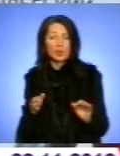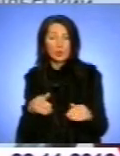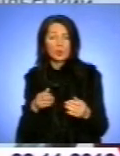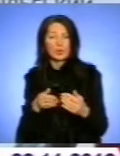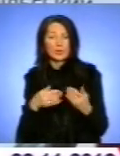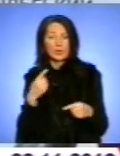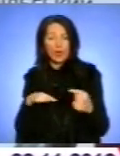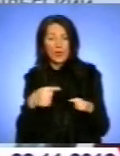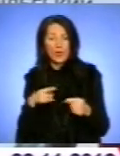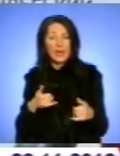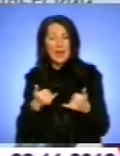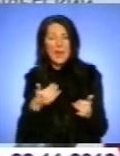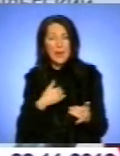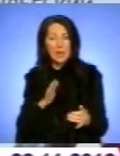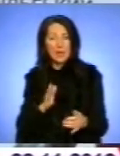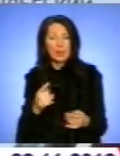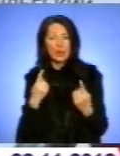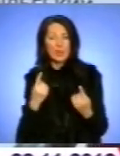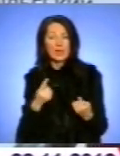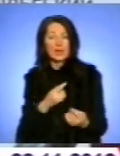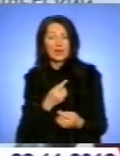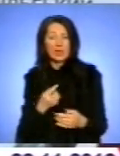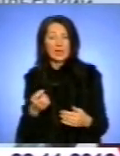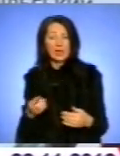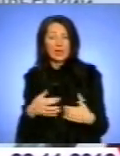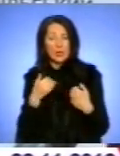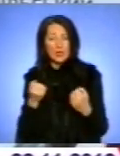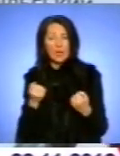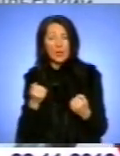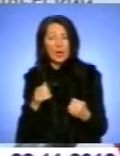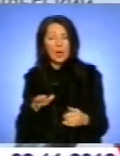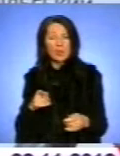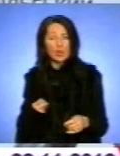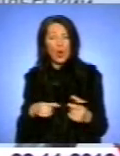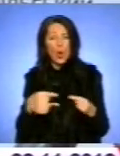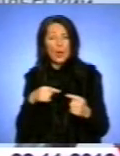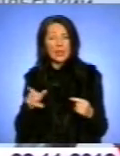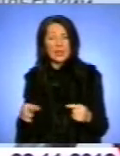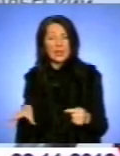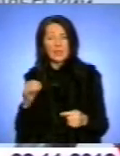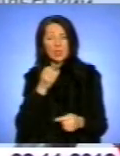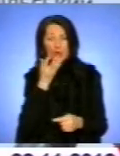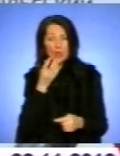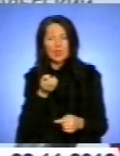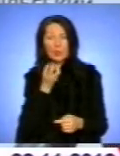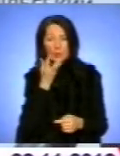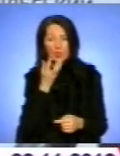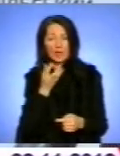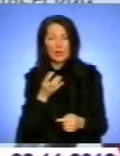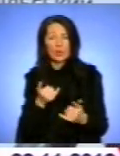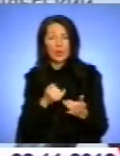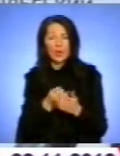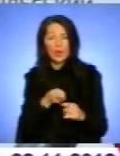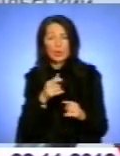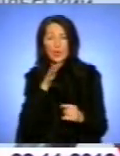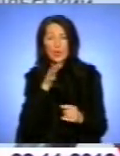І для мене це було дуже велике підбадьорення. Після того, зазвичай, критики всі говорили позитивно до цього часу, бо я не знаю, як буде